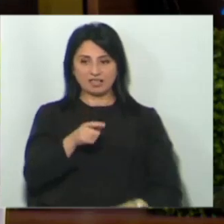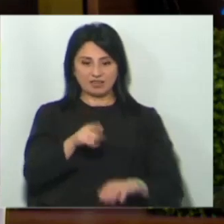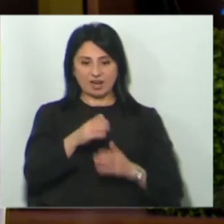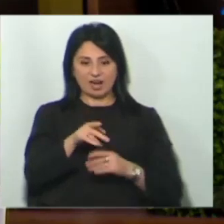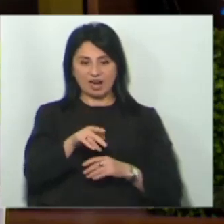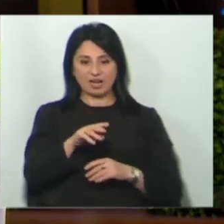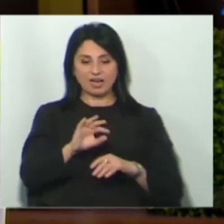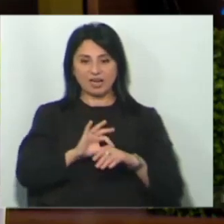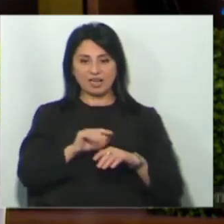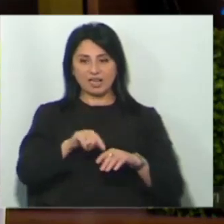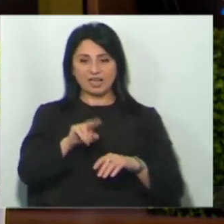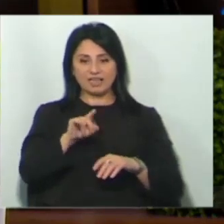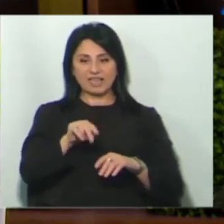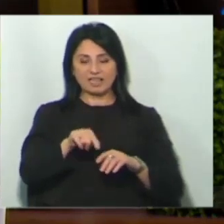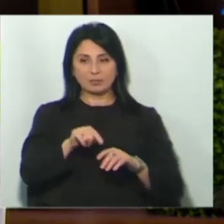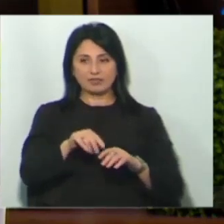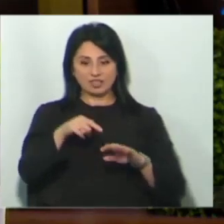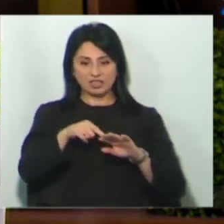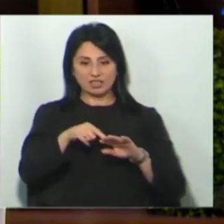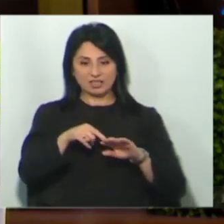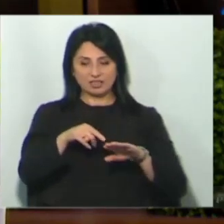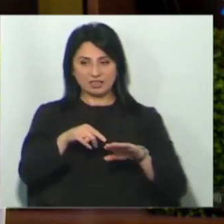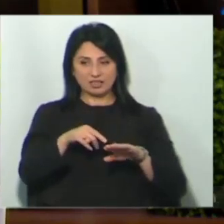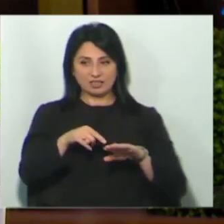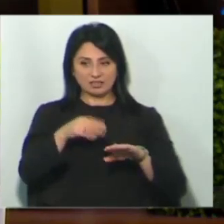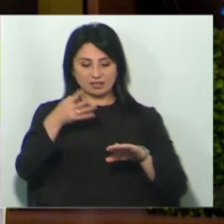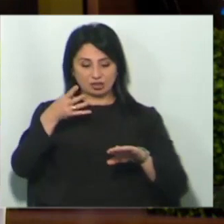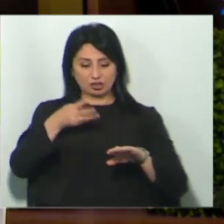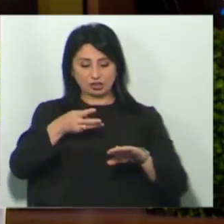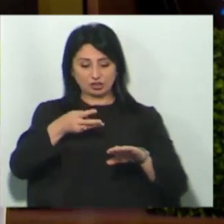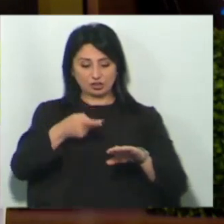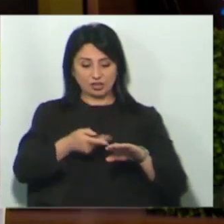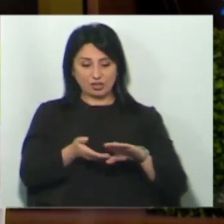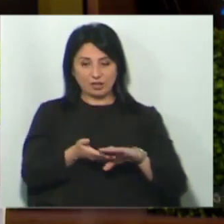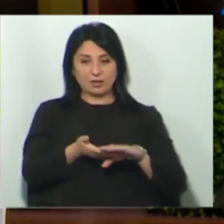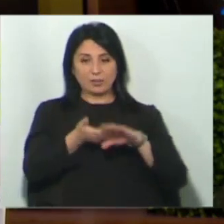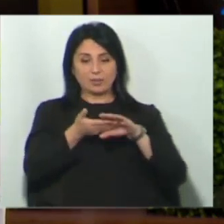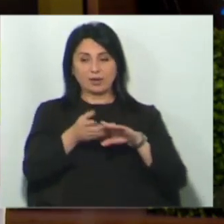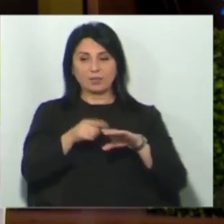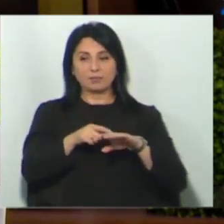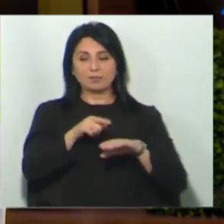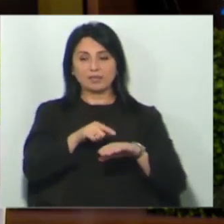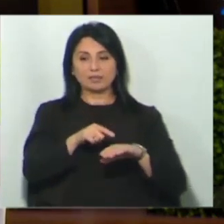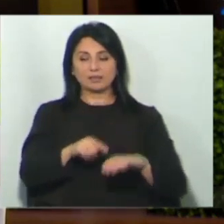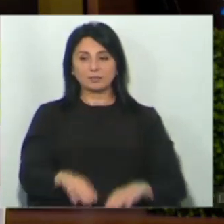მოთავსებული და რომლებიც ჩაიჭერენ ამ ულტრაისფერის სხივების ა ნაწილს და მას